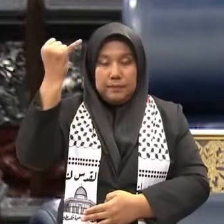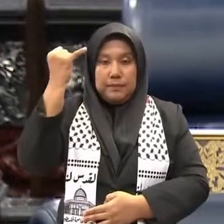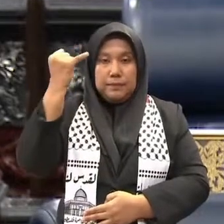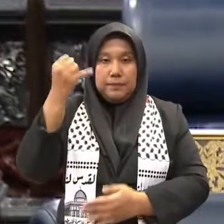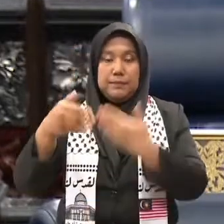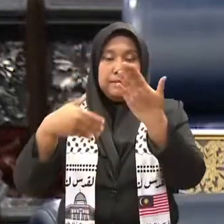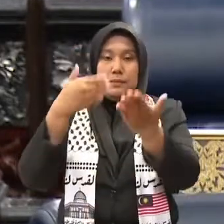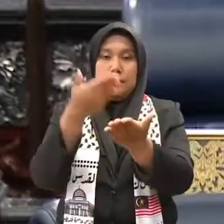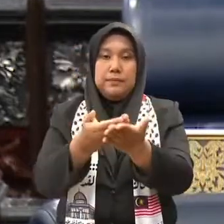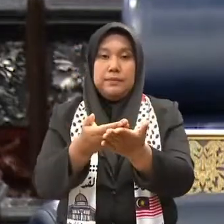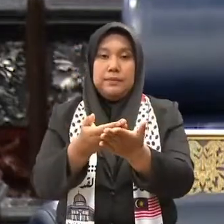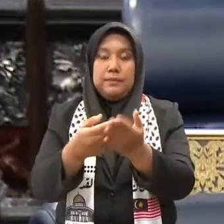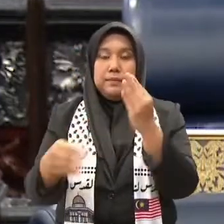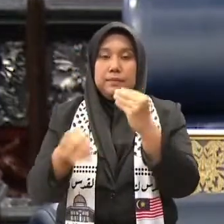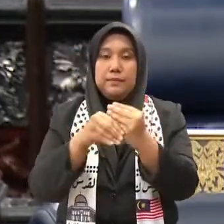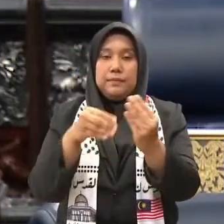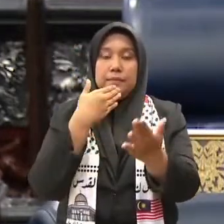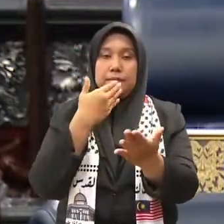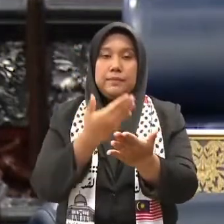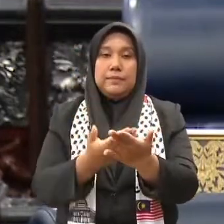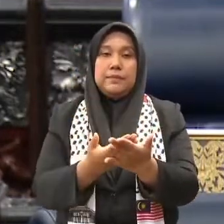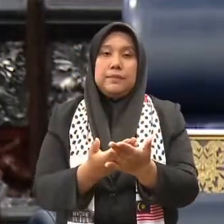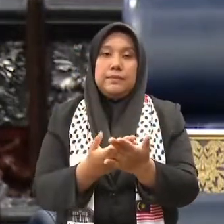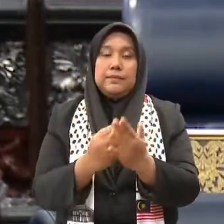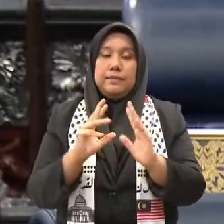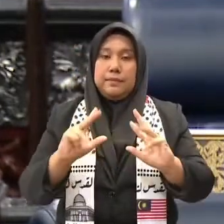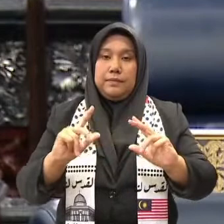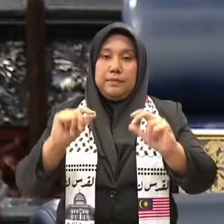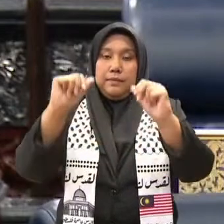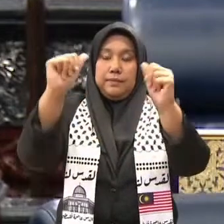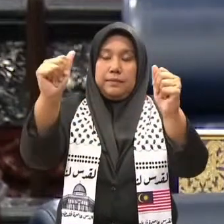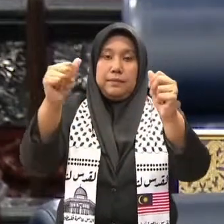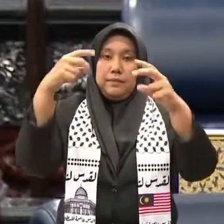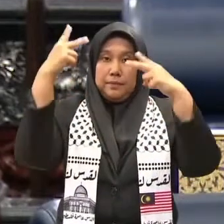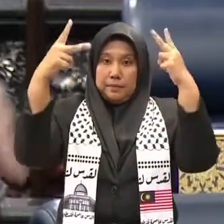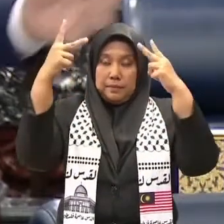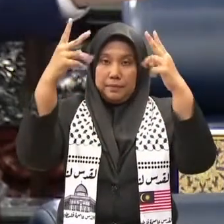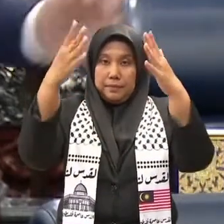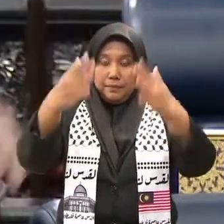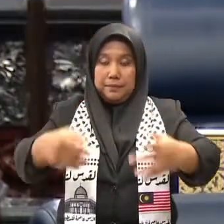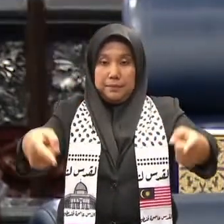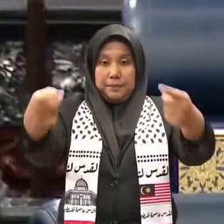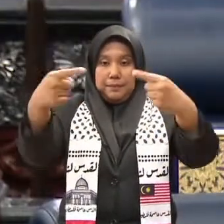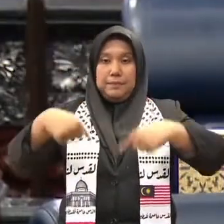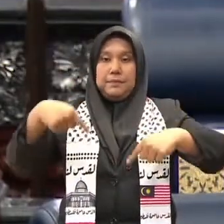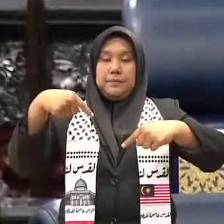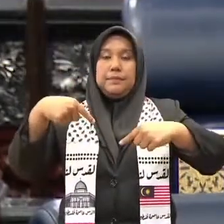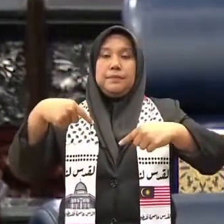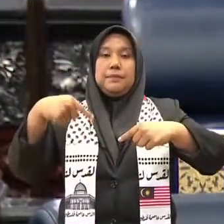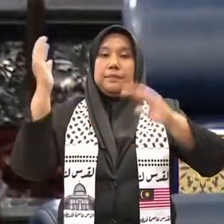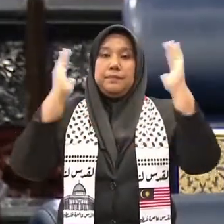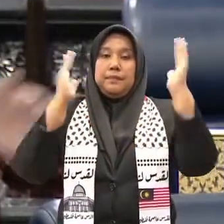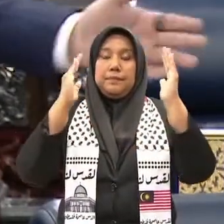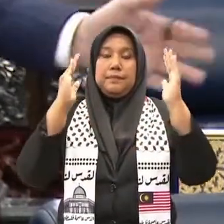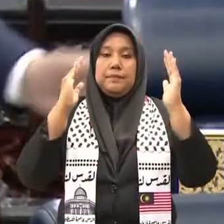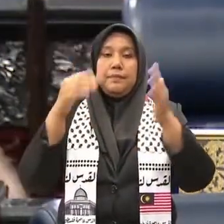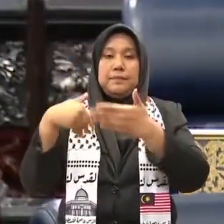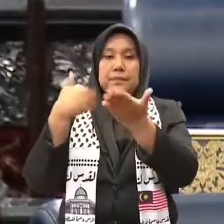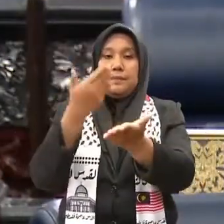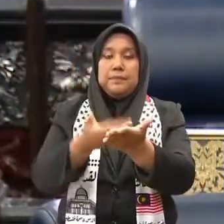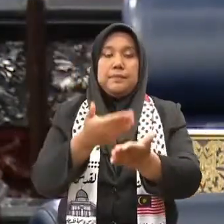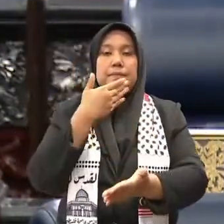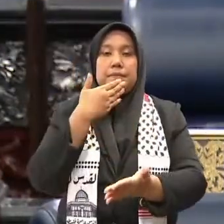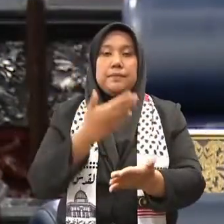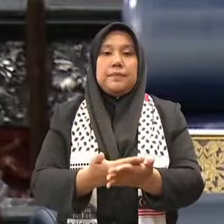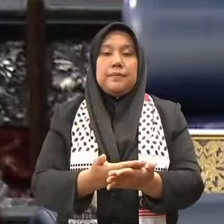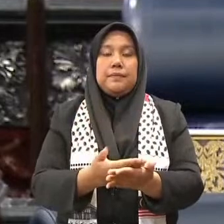tentang menambah baik ataupun meningkatkan pelancong ke negara kita satu cadangan Yang Baik saya bagi kepada